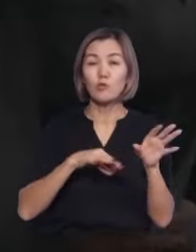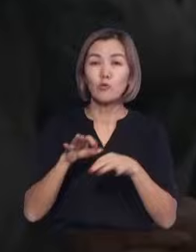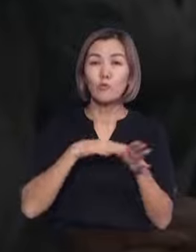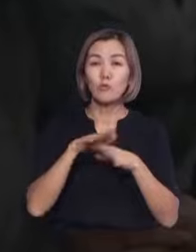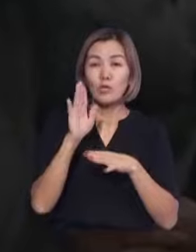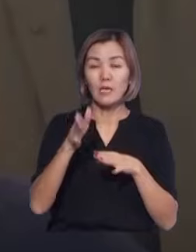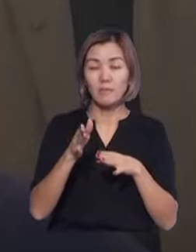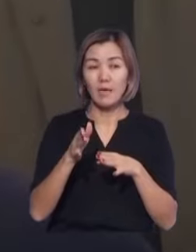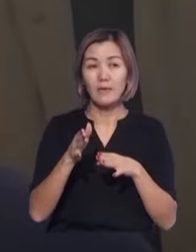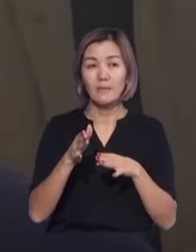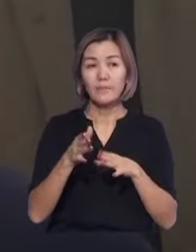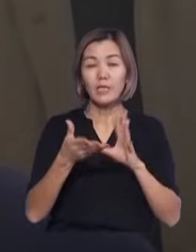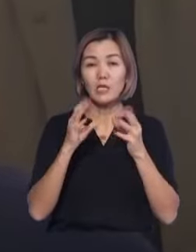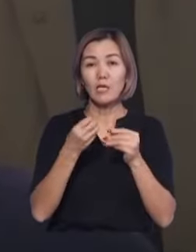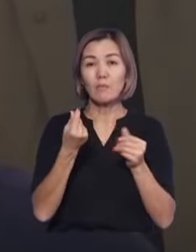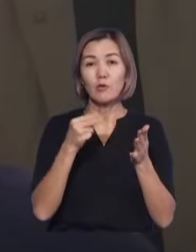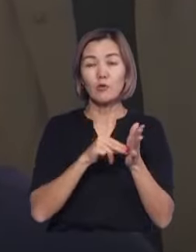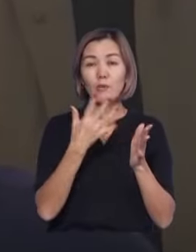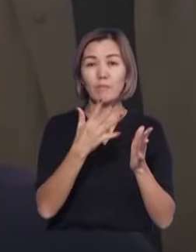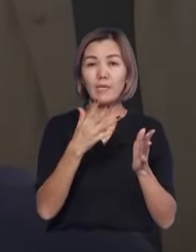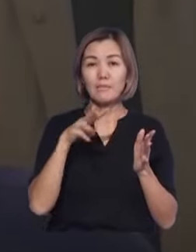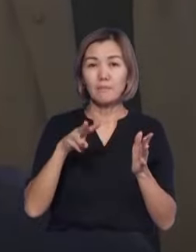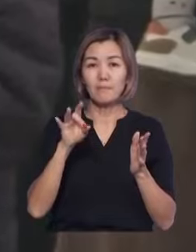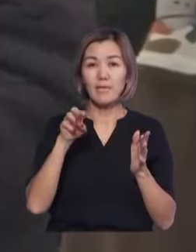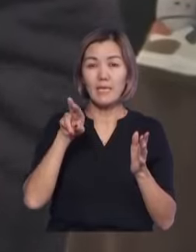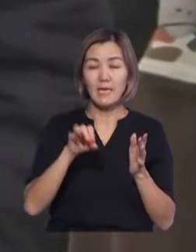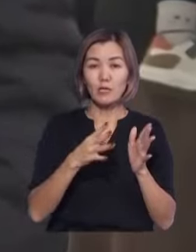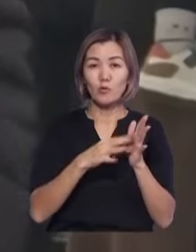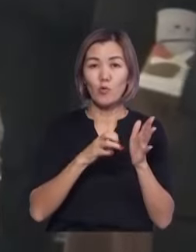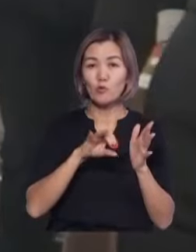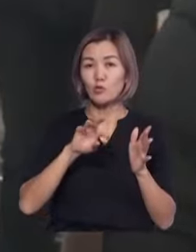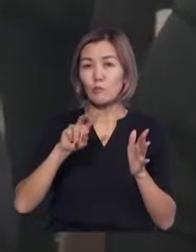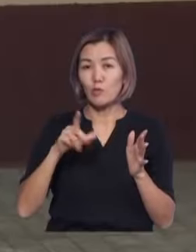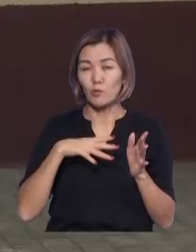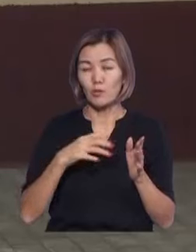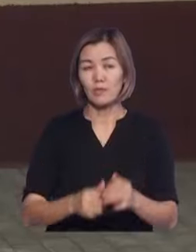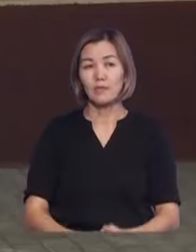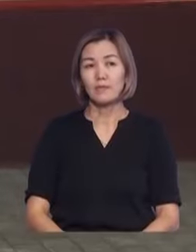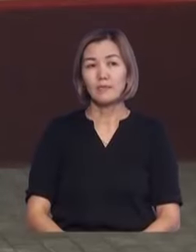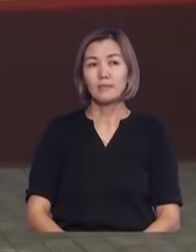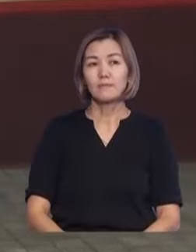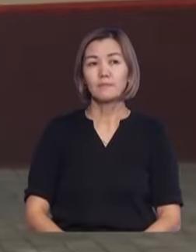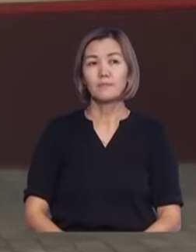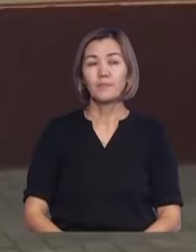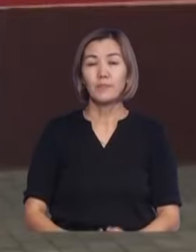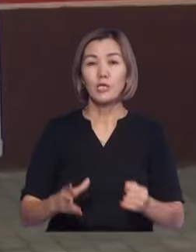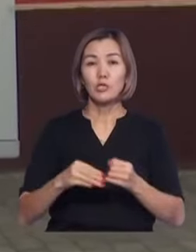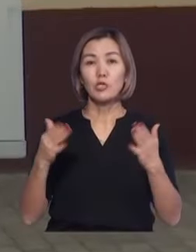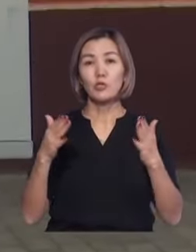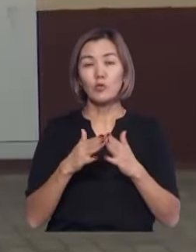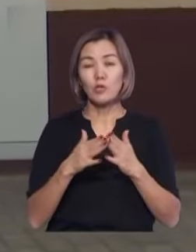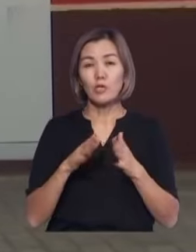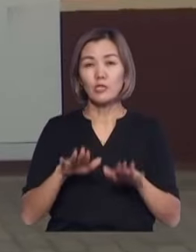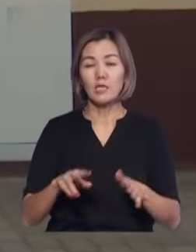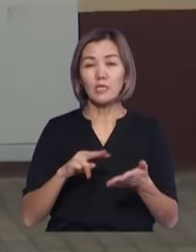жүзеге аспақ. Оның жалпы құны 5 миллиард 900 миллион теңге шамасында. Жалгерлік тұрғын үйлерді салуға жергілікті